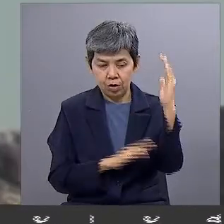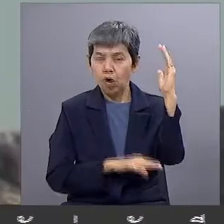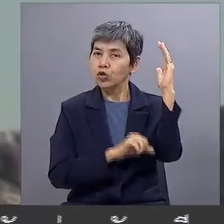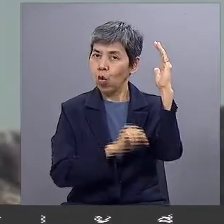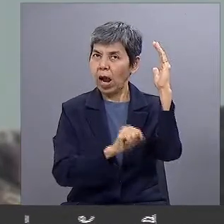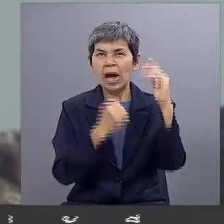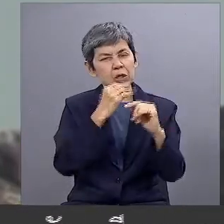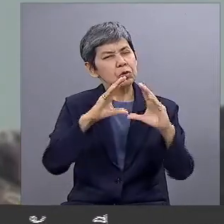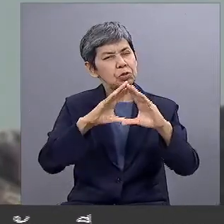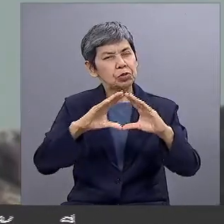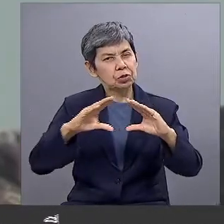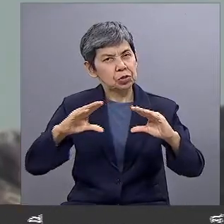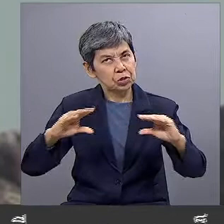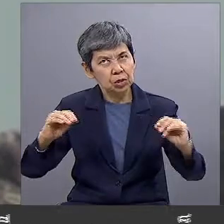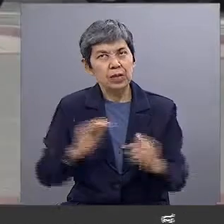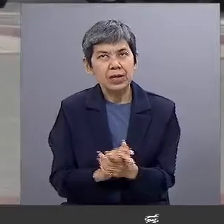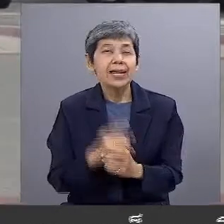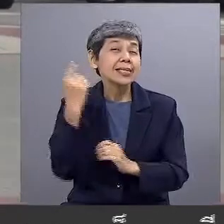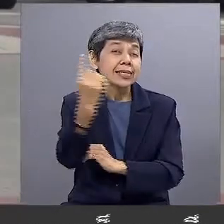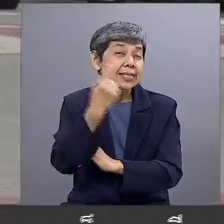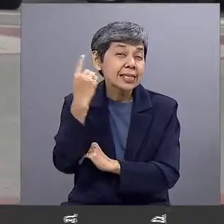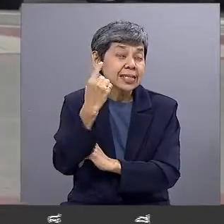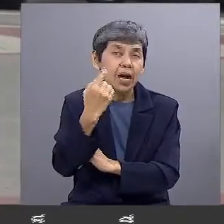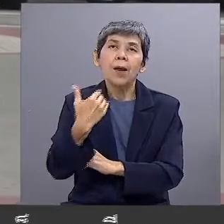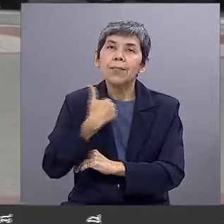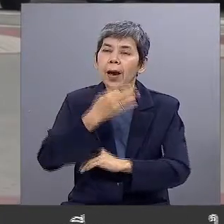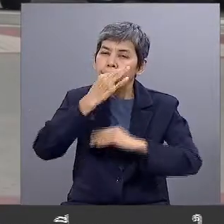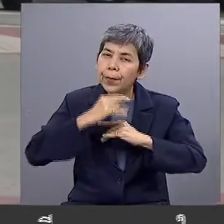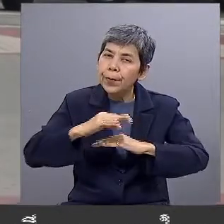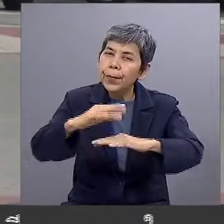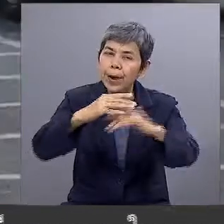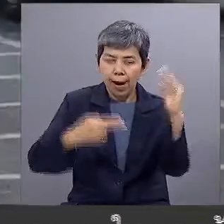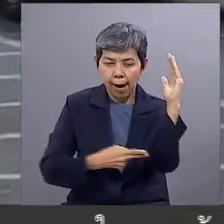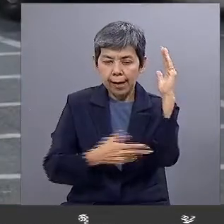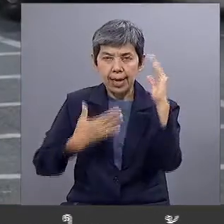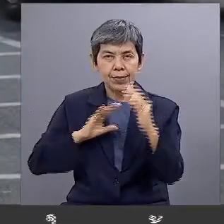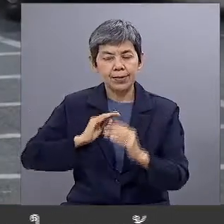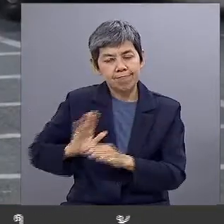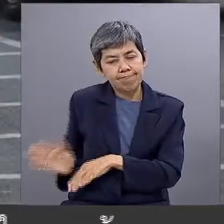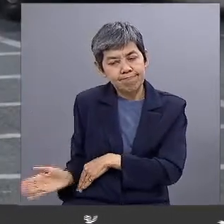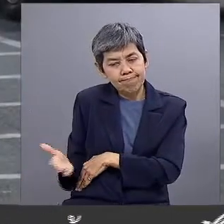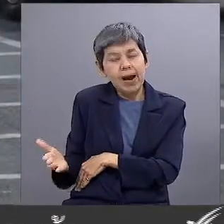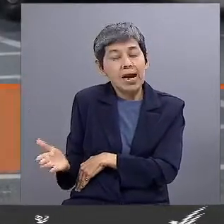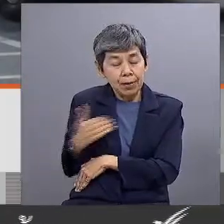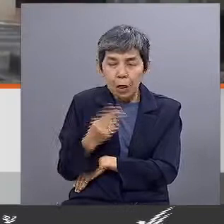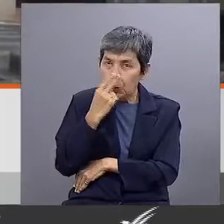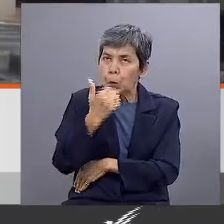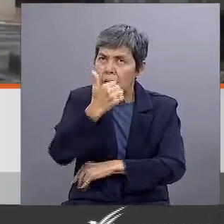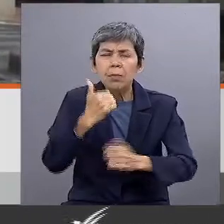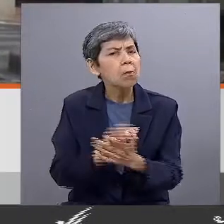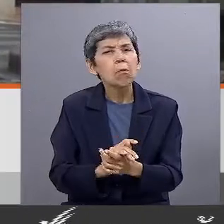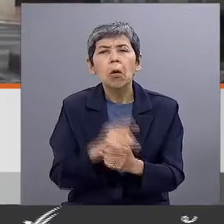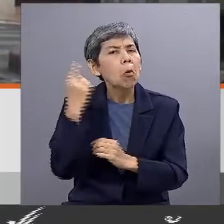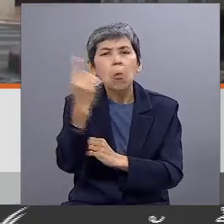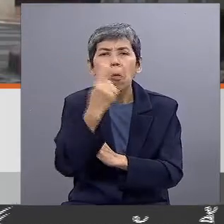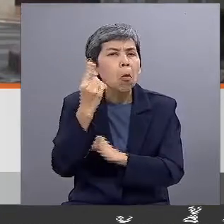เงียบเหงานะครับสถานที่ท่องเที่ยวสำคัญอย่างหาดสมิหลาที่มีรูปปั้นนางเงือกทองเป็นสัญลักษณ์ไม่มีนักท่องเที่ยวมา